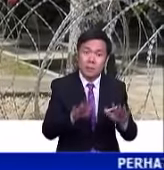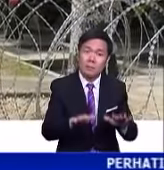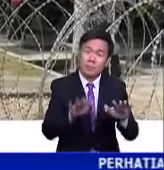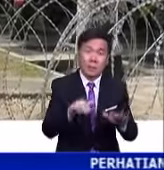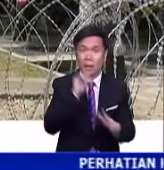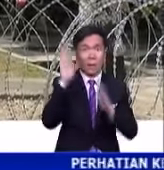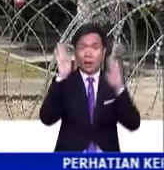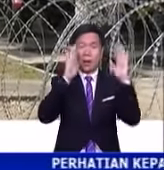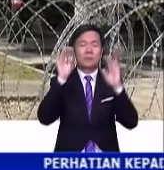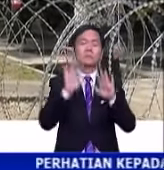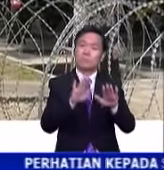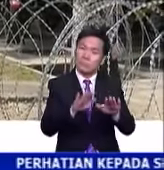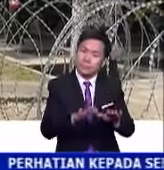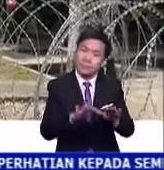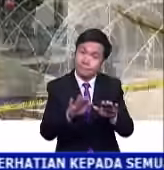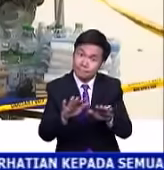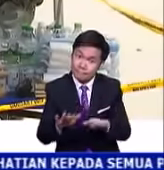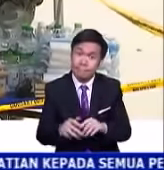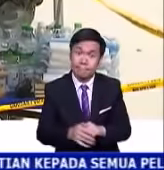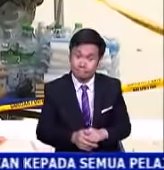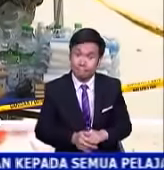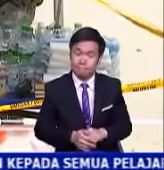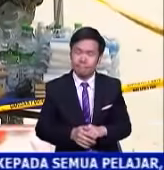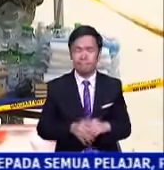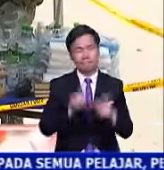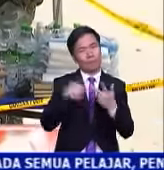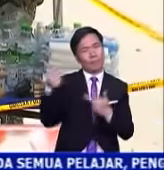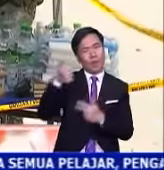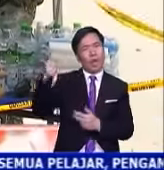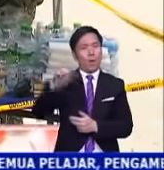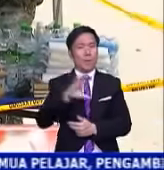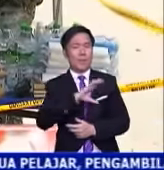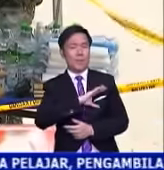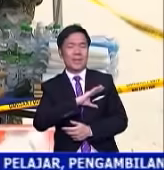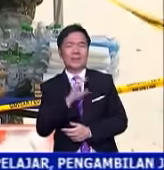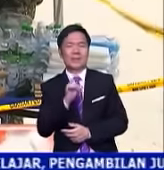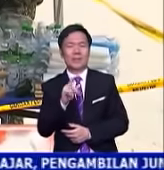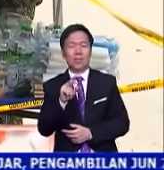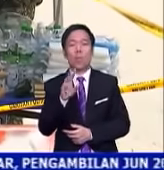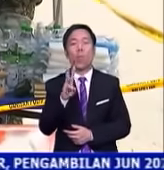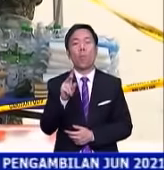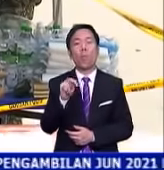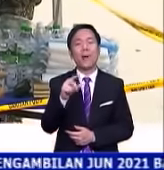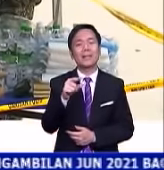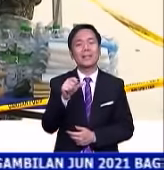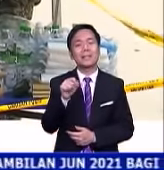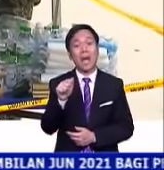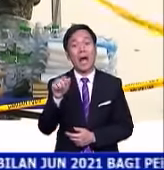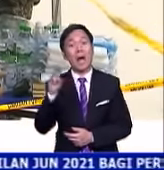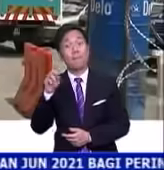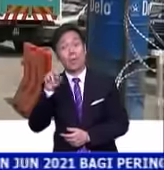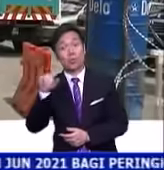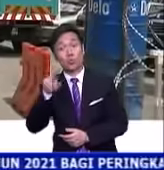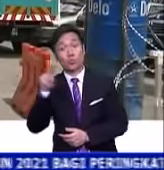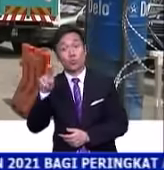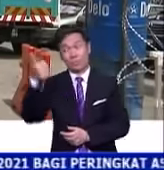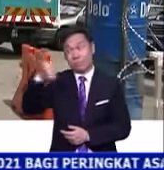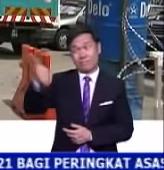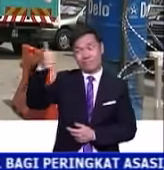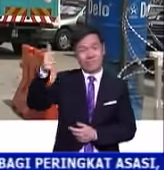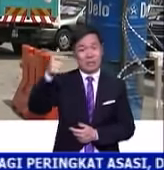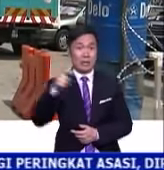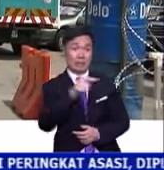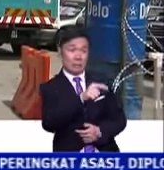menghadapi keadaan ini. Menurut Ketua Polis Daerah Wang Semaju, Superintenden Ashari Abu Samah, penduduk di Perumahan Awam